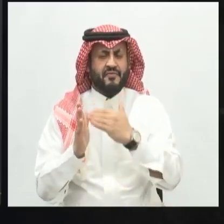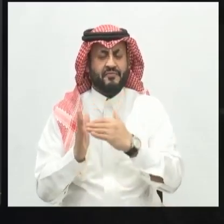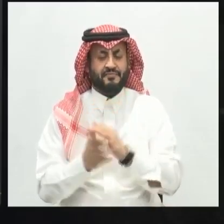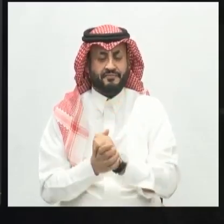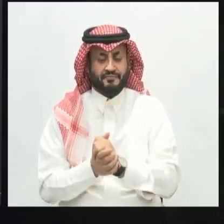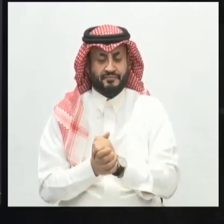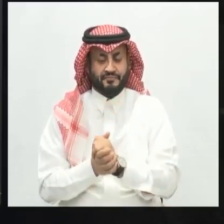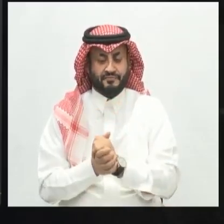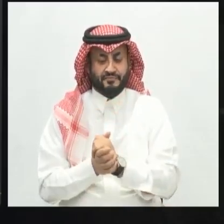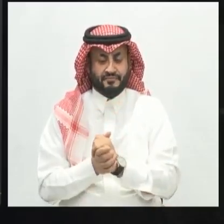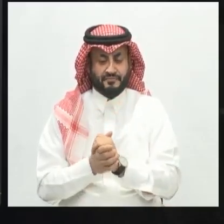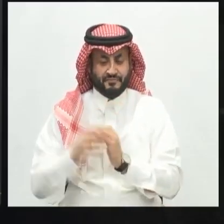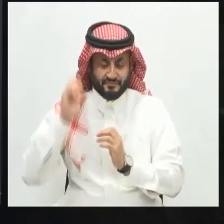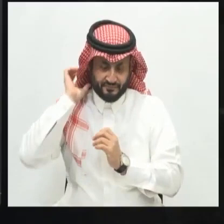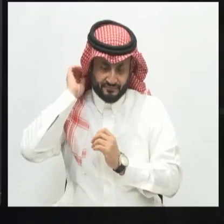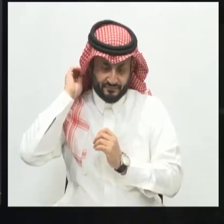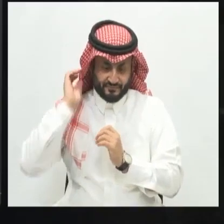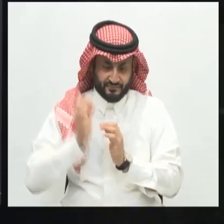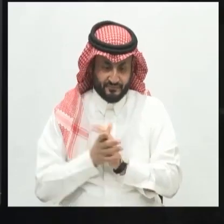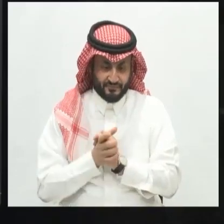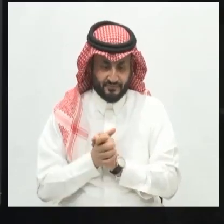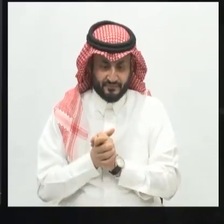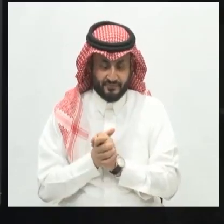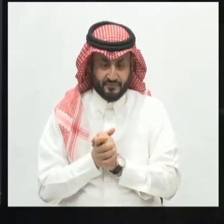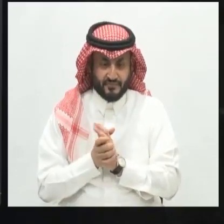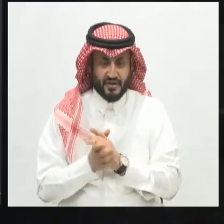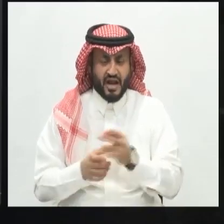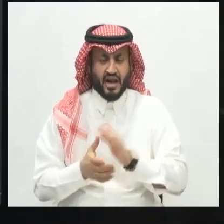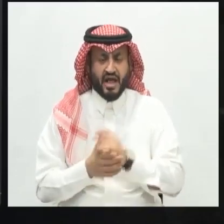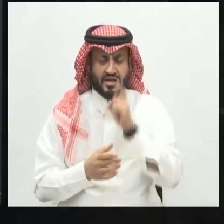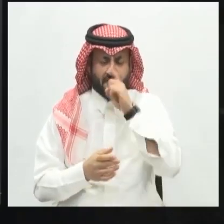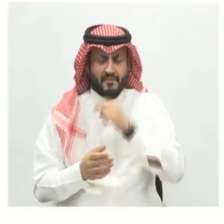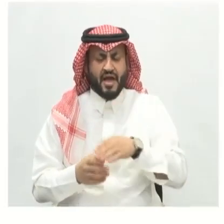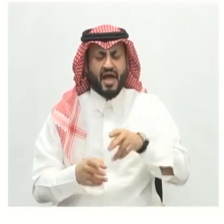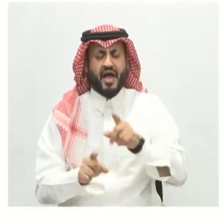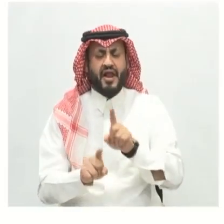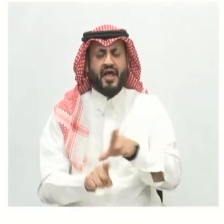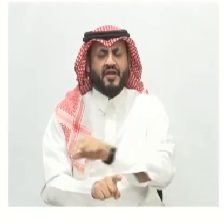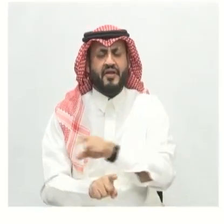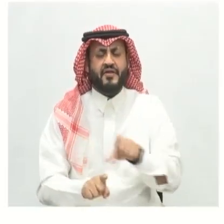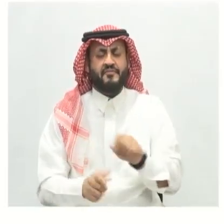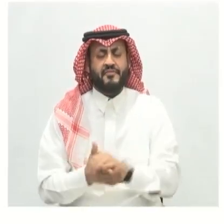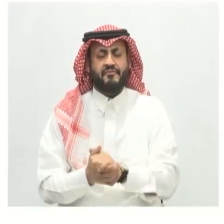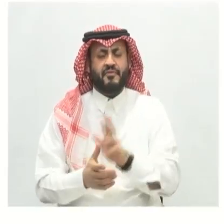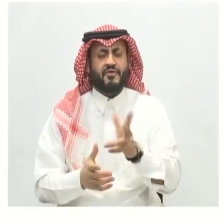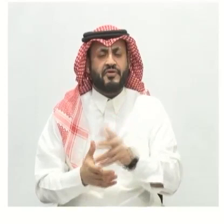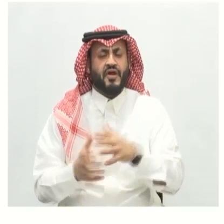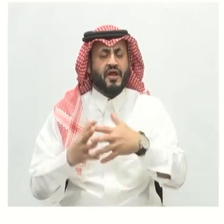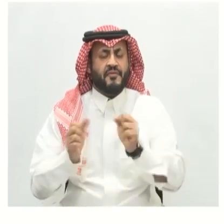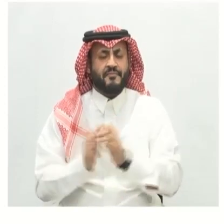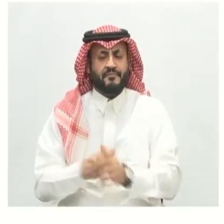الله فيكم والانظمه التي يجب علينا اتباعها فهنا لدينا مفهوم النظام